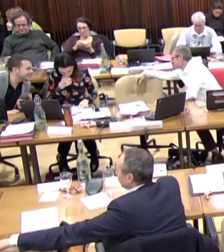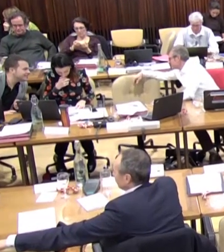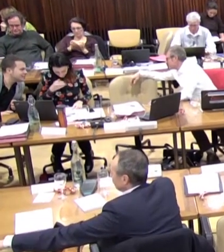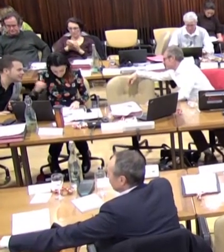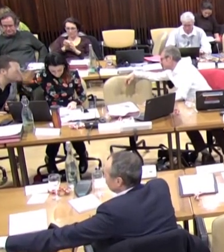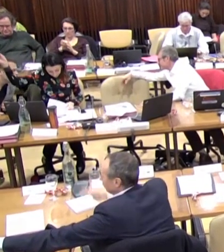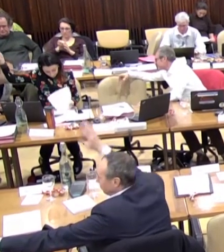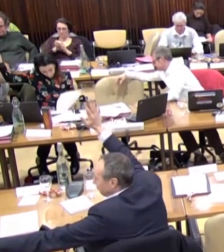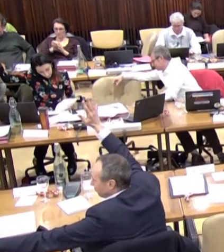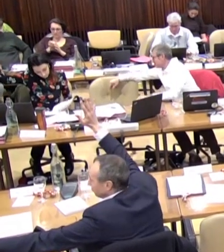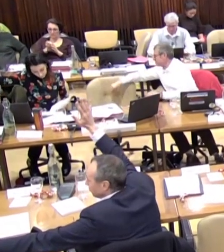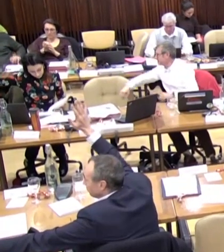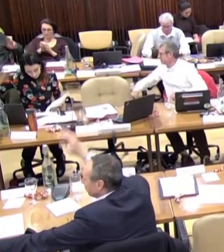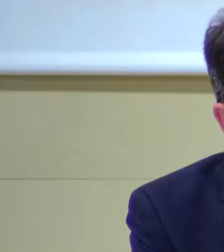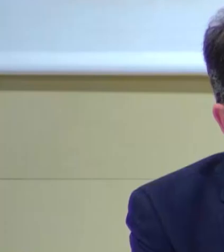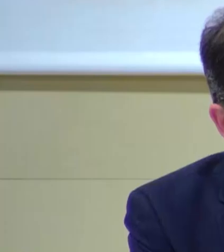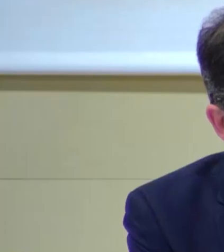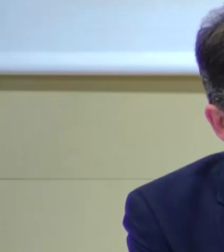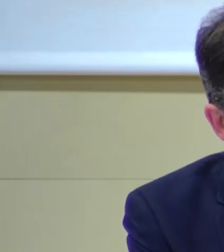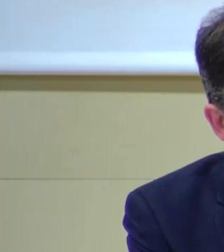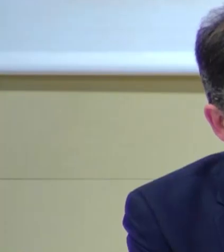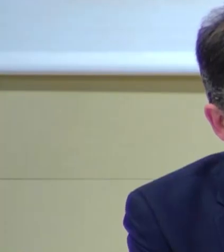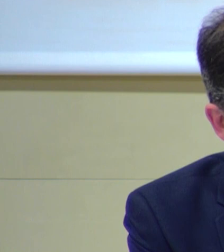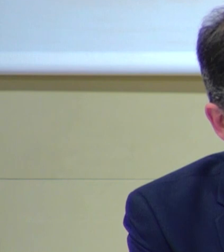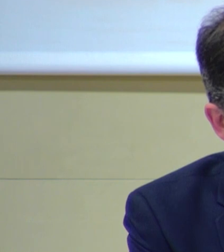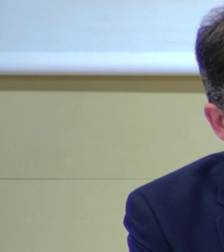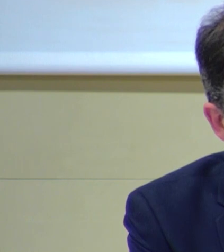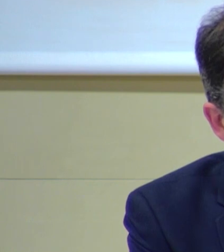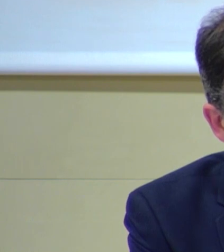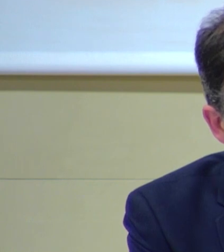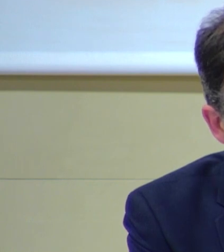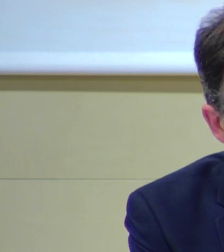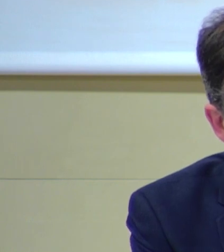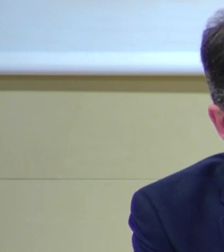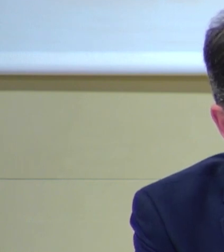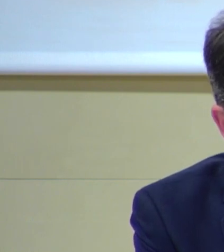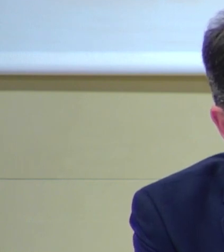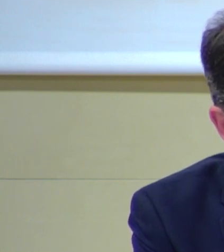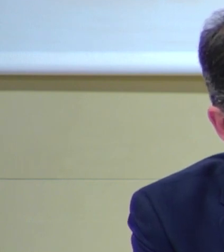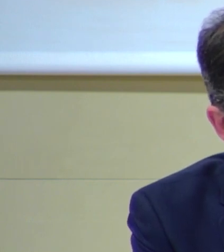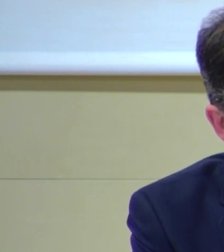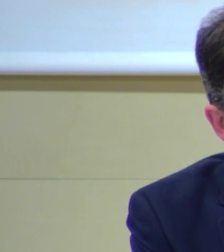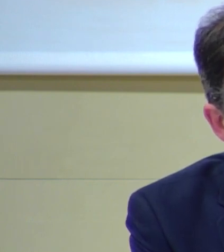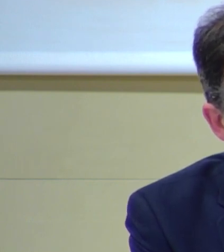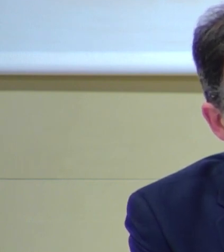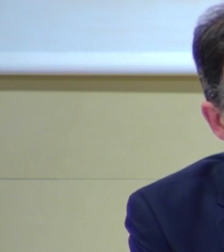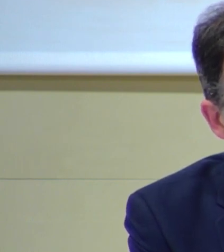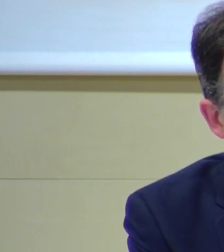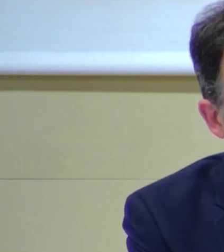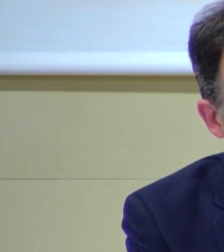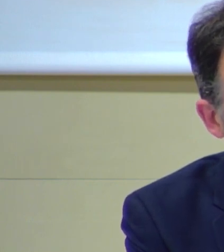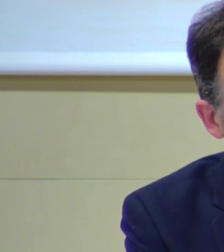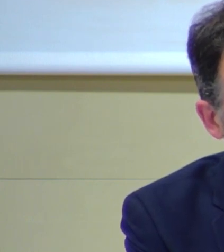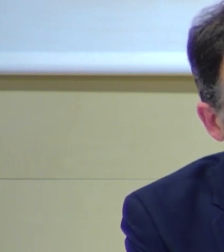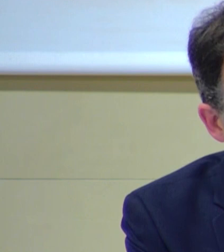contre qui vote pour l'unanimité délibération adoptée la 58 avenants aux conventions avec le syndicat